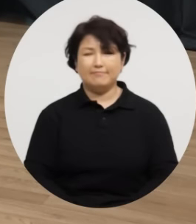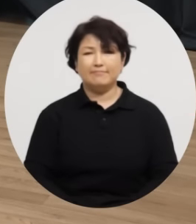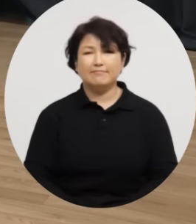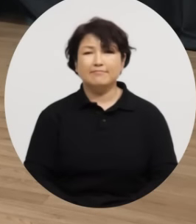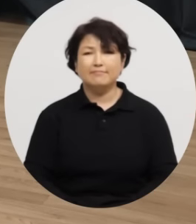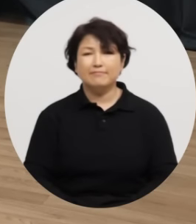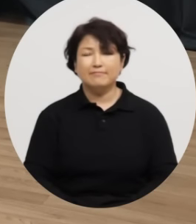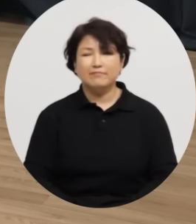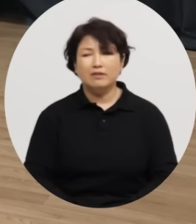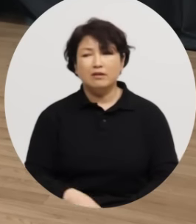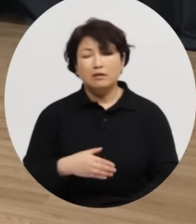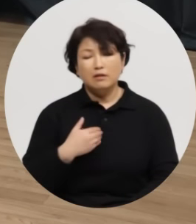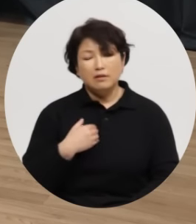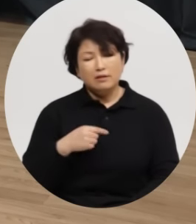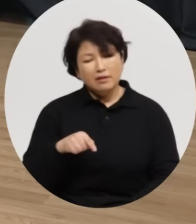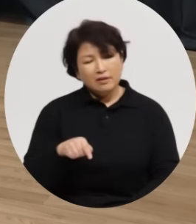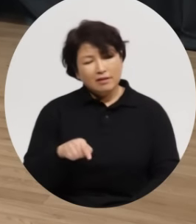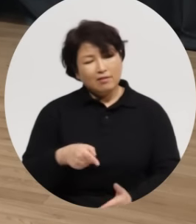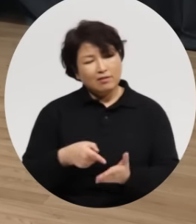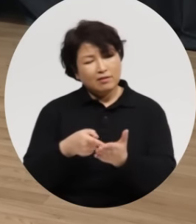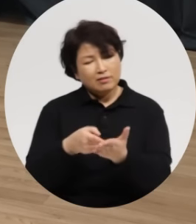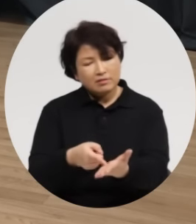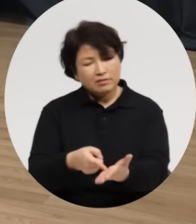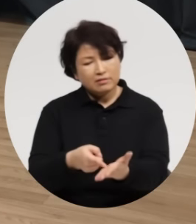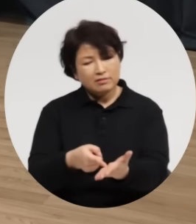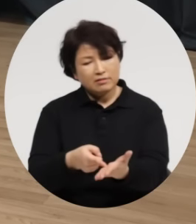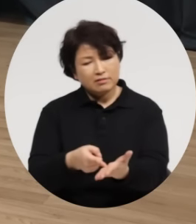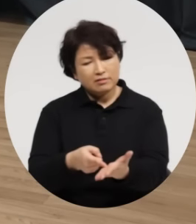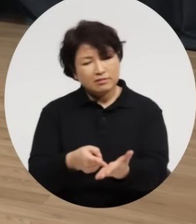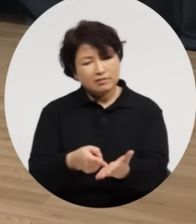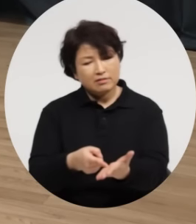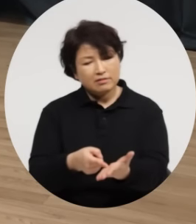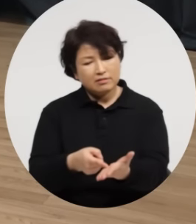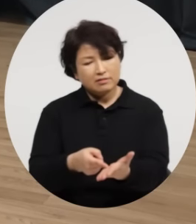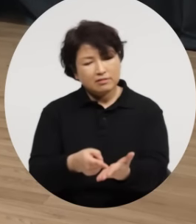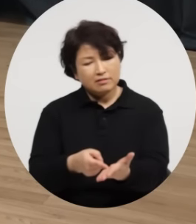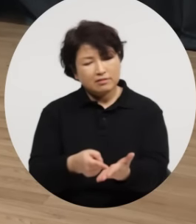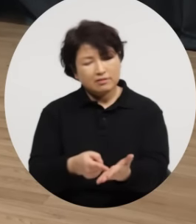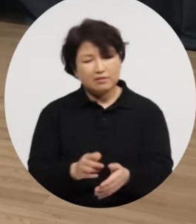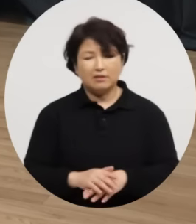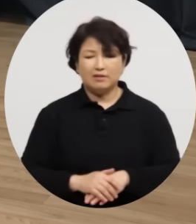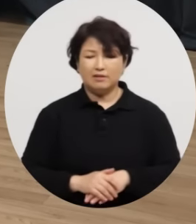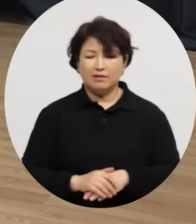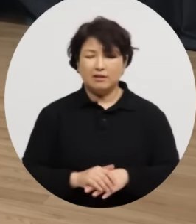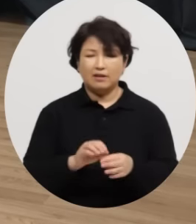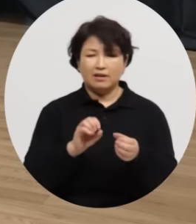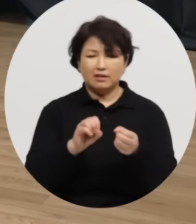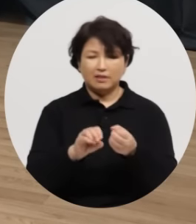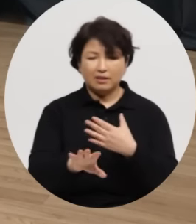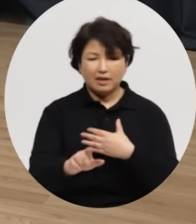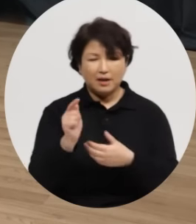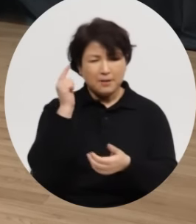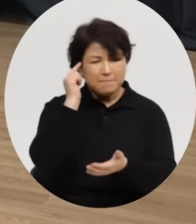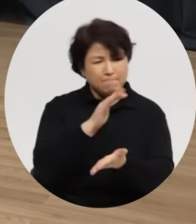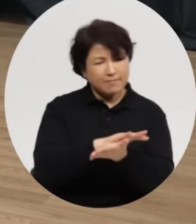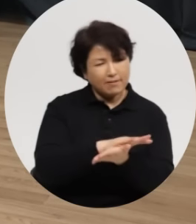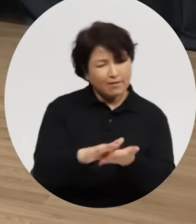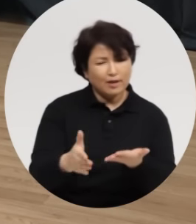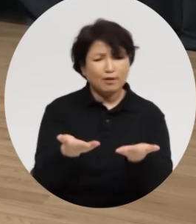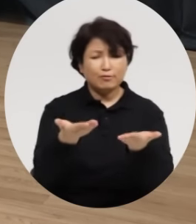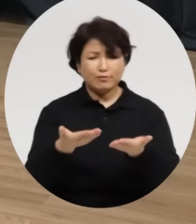네, 저는 처음에 증문즉석을 신청할 때는 사실 좀 명쾌한 해답을 주시면 제가 이렇게 갑자기